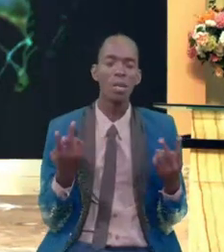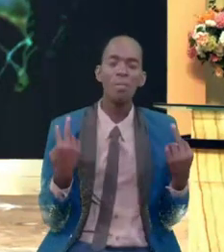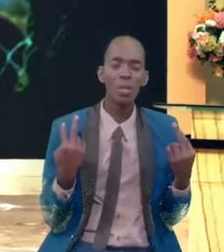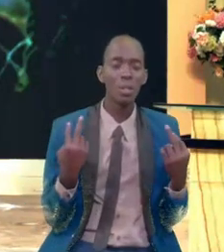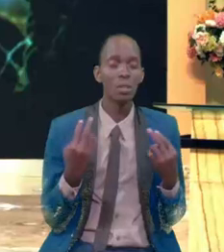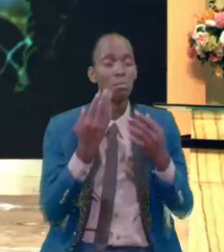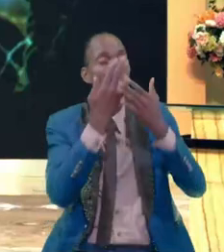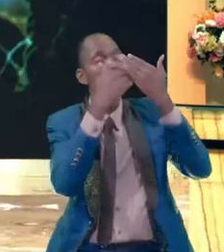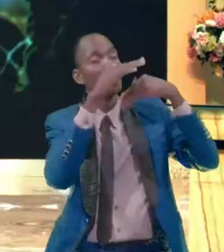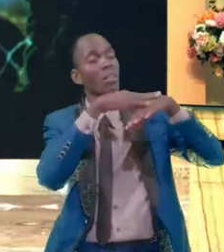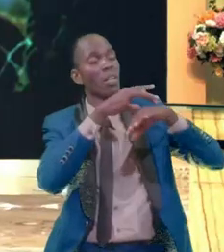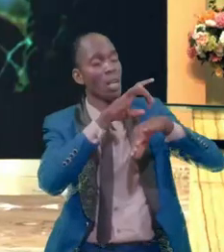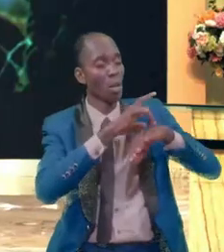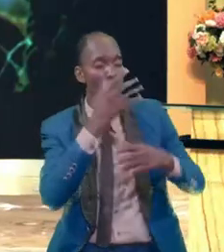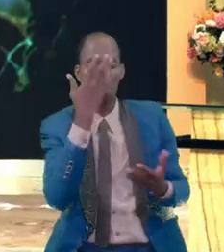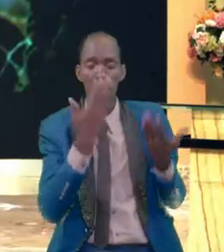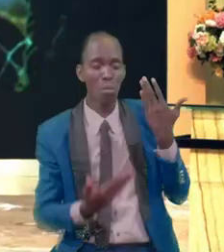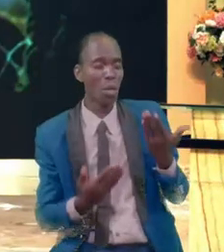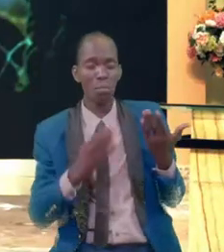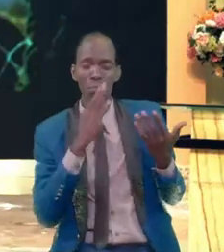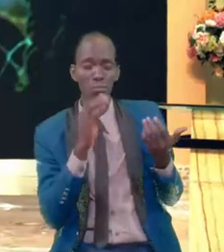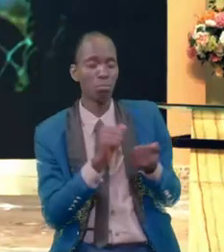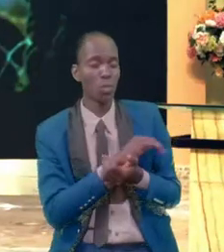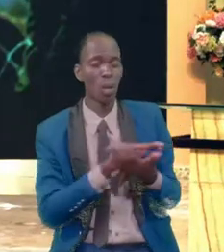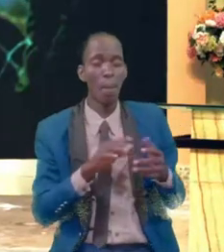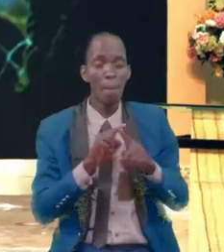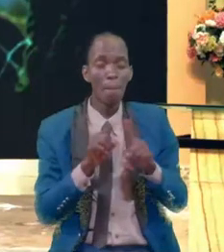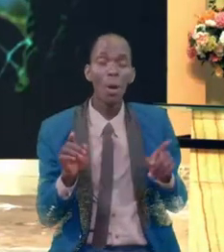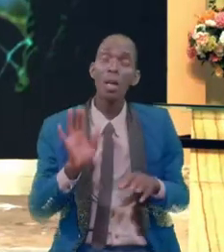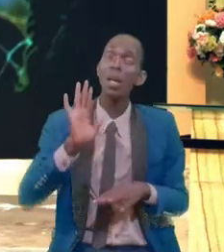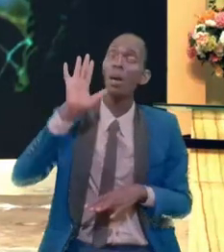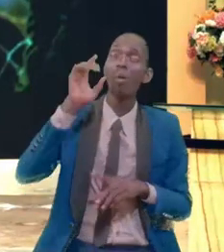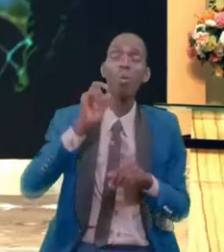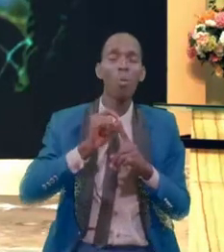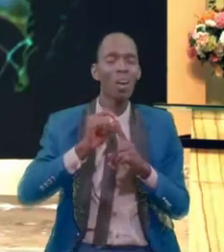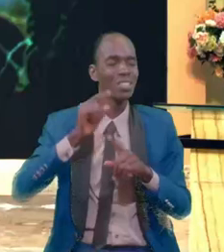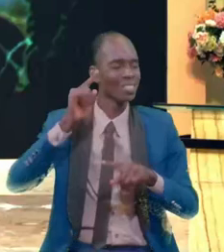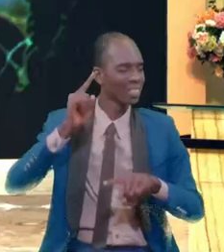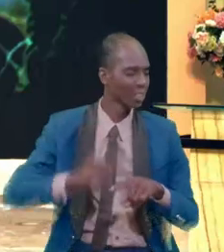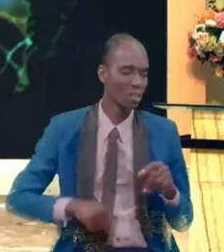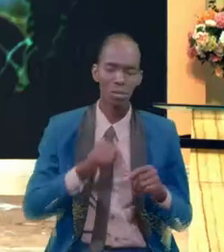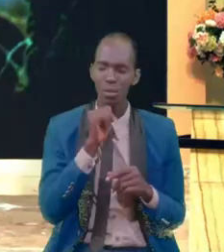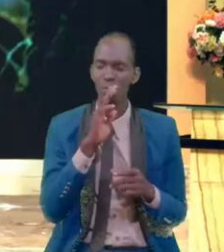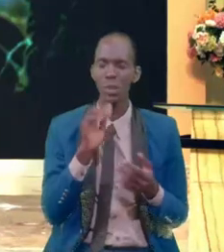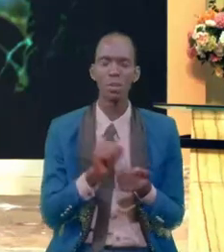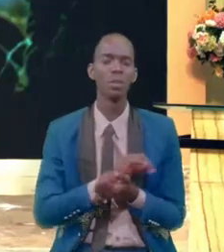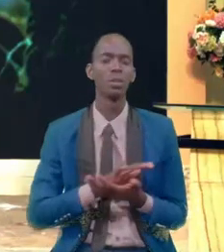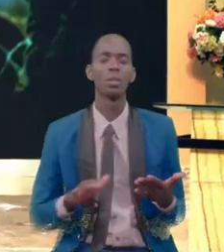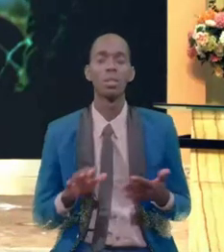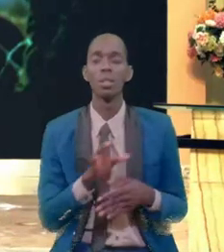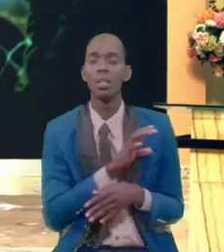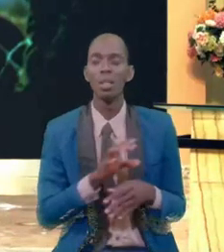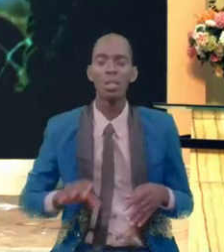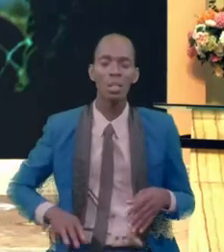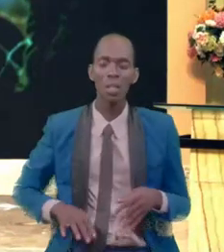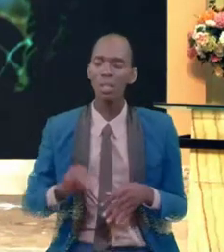Le ciel et la terre passeront, mais sa parole ne peut jamais passer.